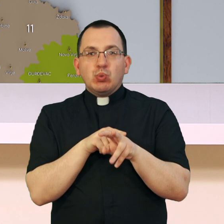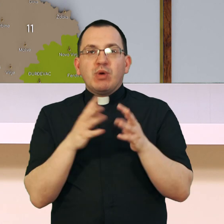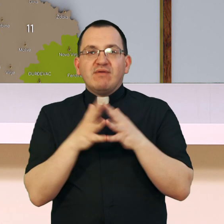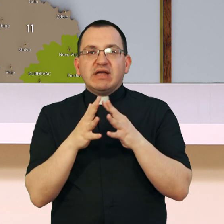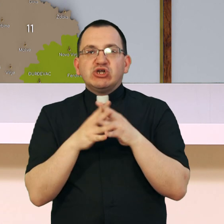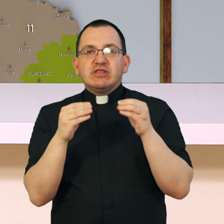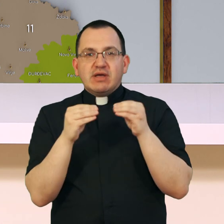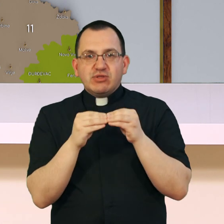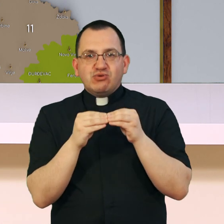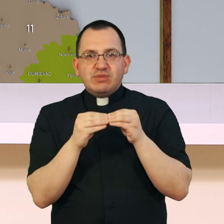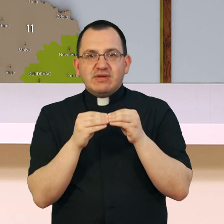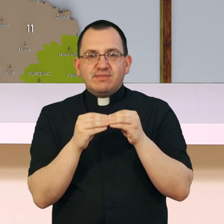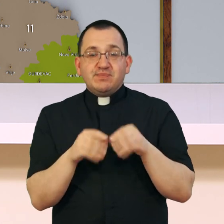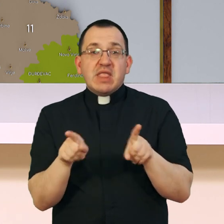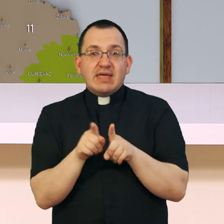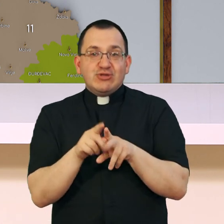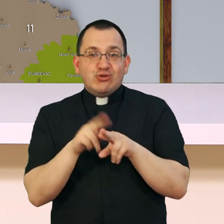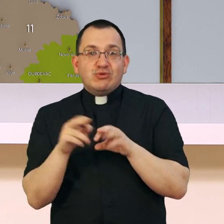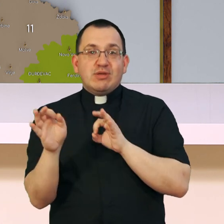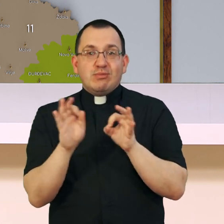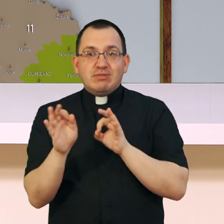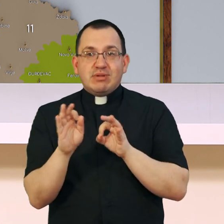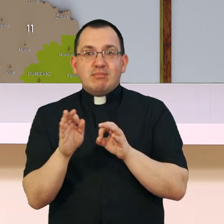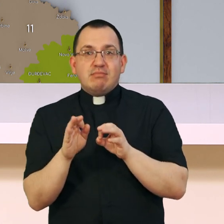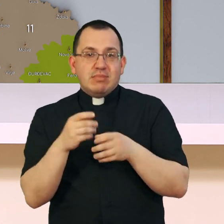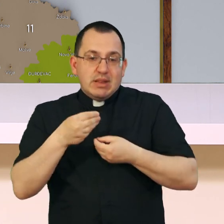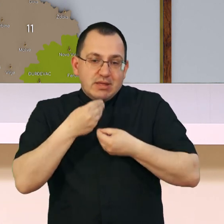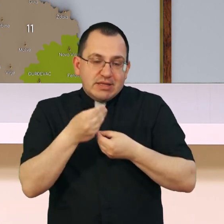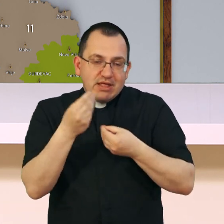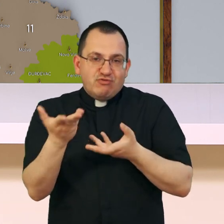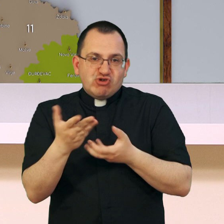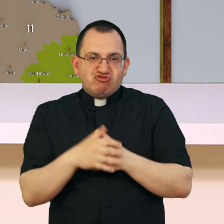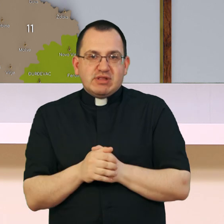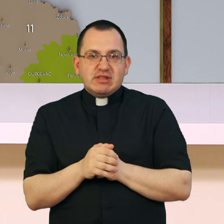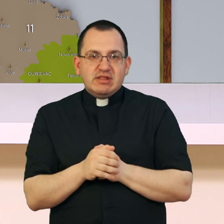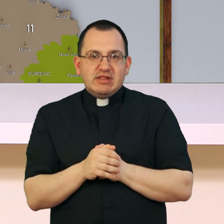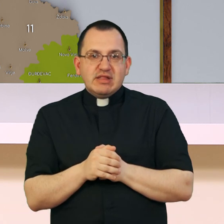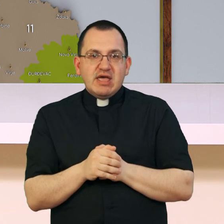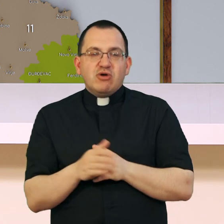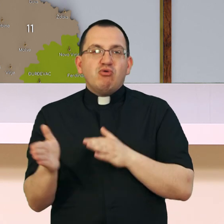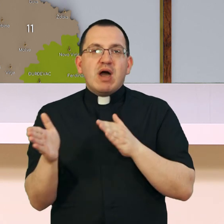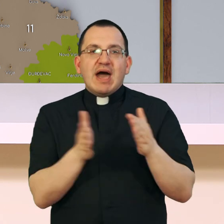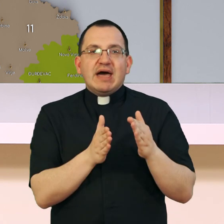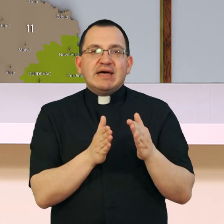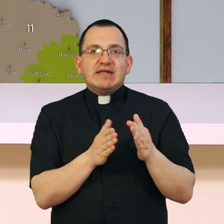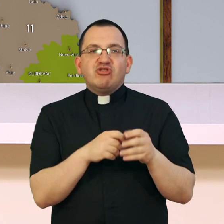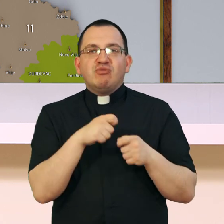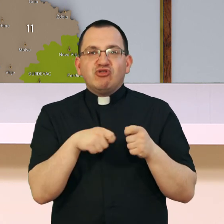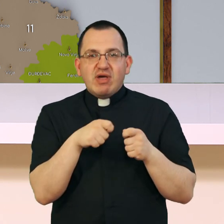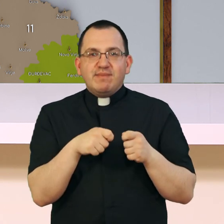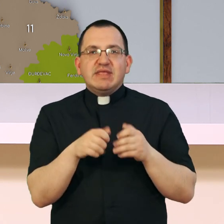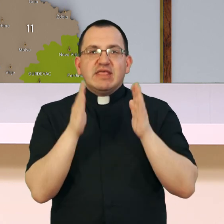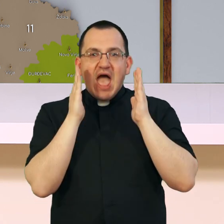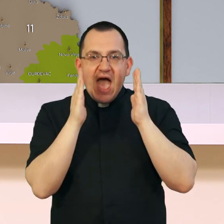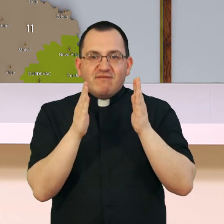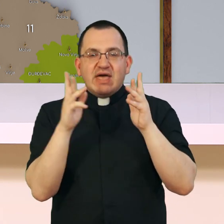biskupije. Za vas ćemo pripremiti i reportažu s ovog dvodnevnog susreta u našoj redovitoj emisiji Vjera i nada u programu